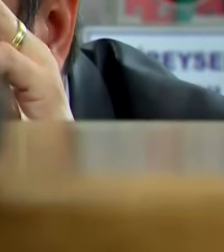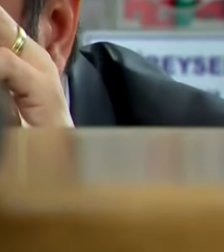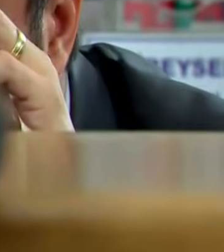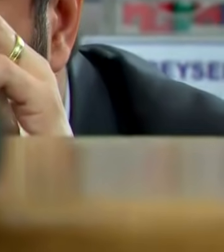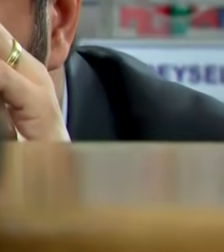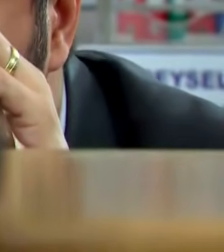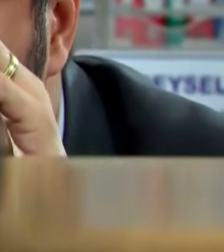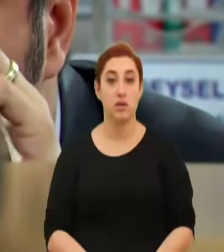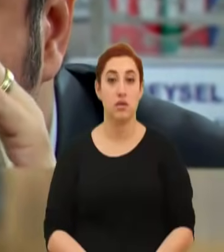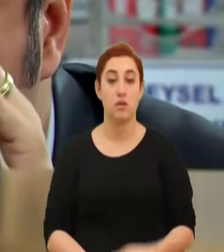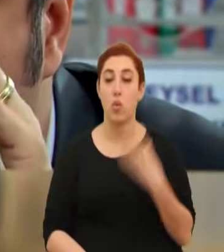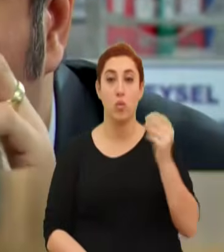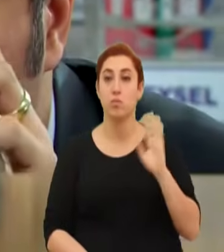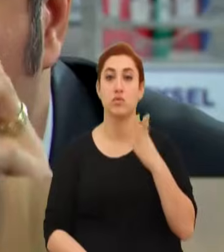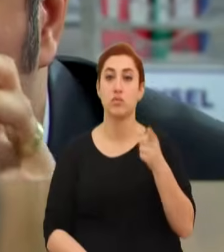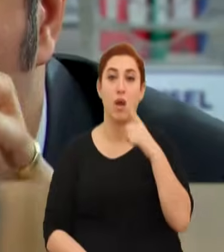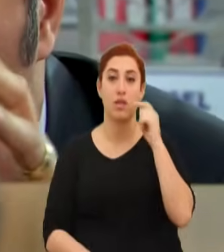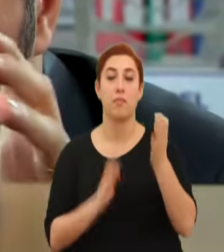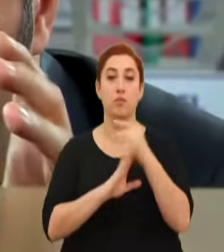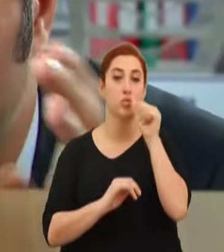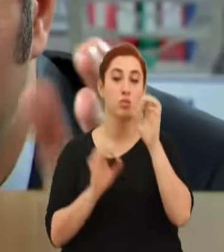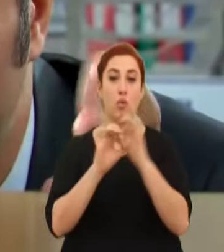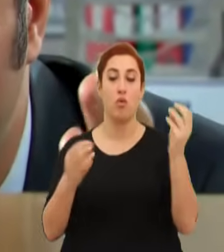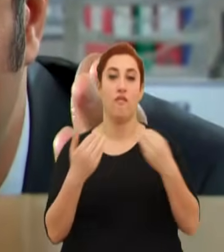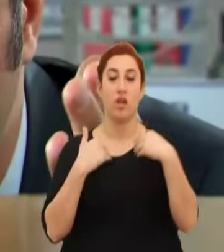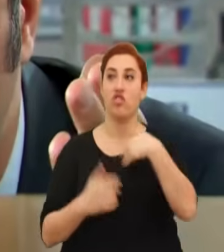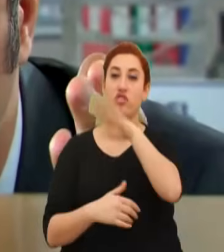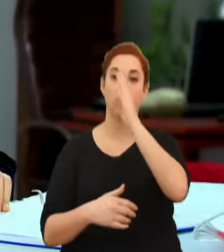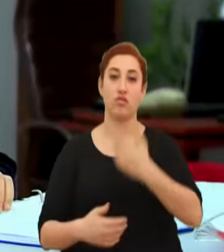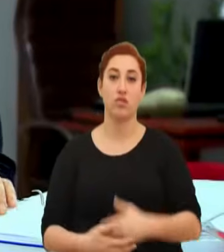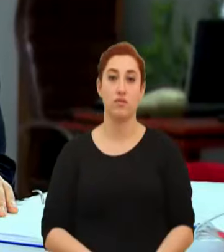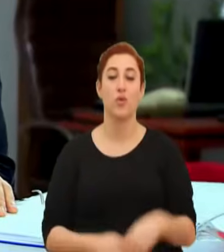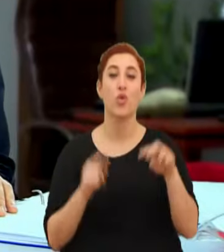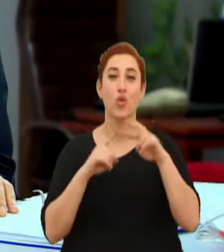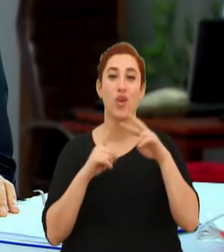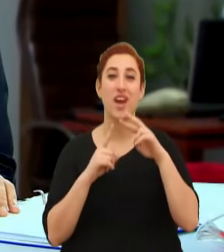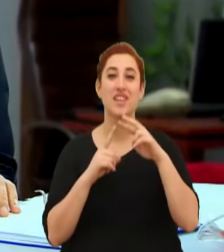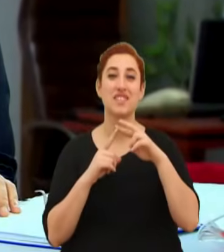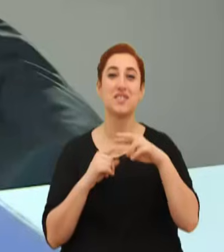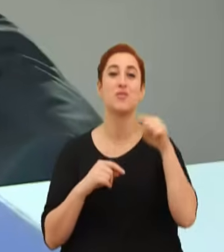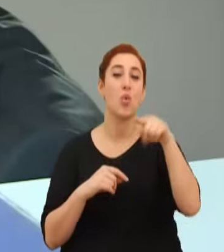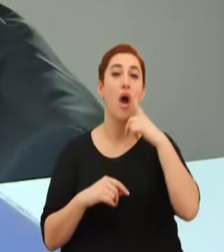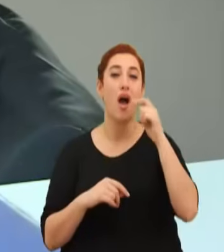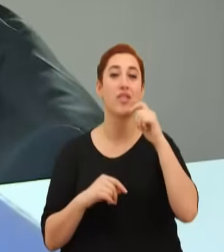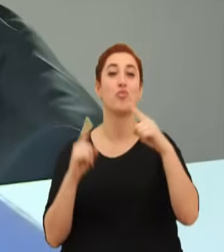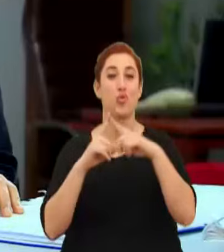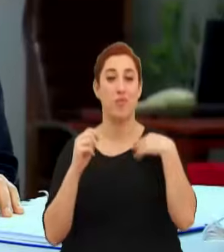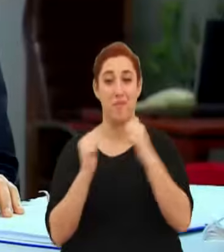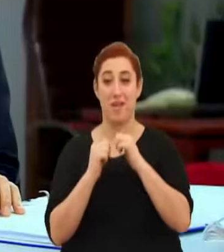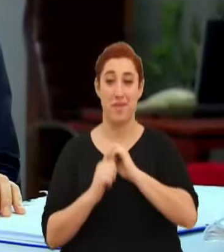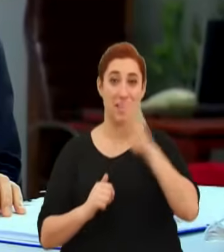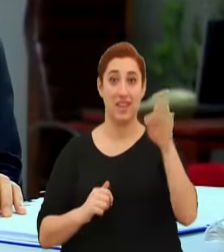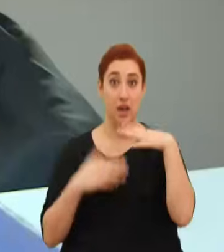Allah Allah. Olacak iş değil ya. Adam elime su borusunu tutuşturdu gitti ya. Nurhan'cığım ve sen beni bu adamla Tuğba'yı